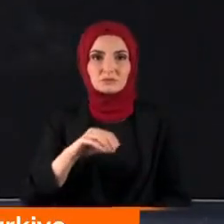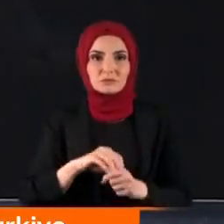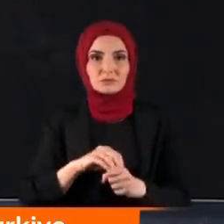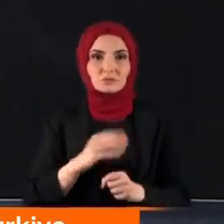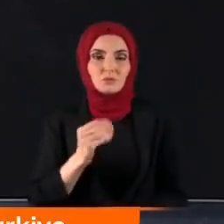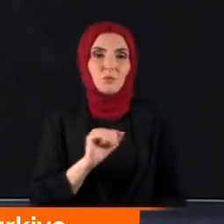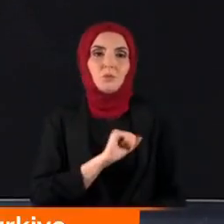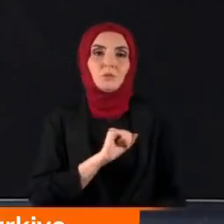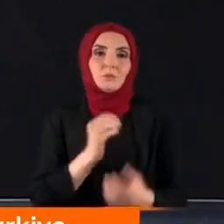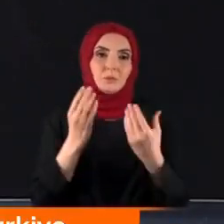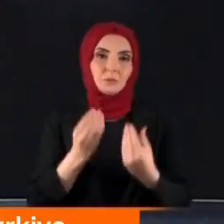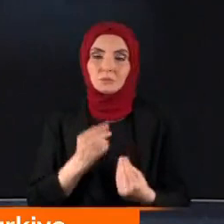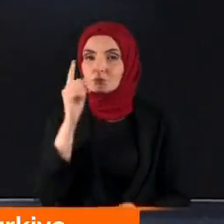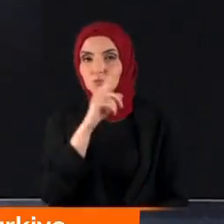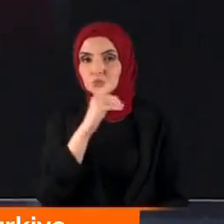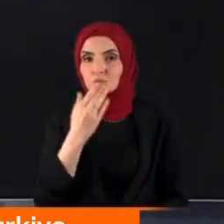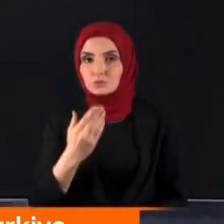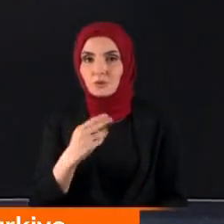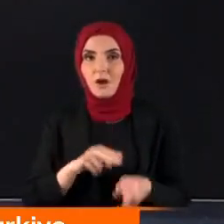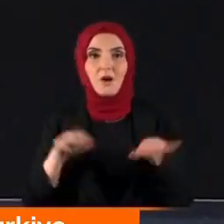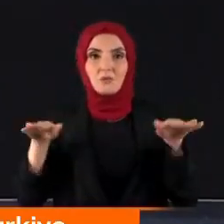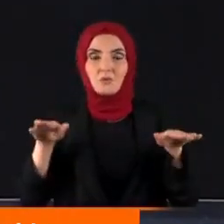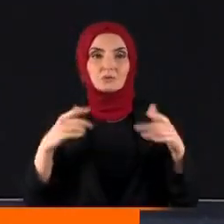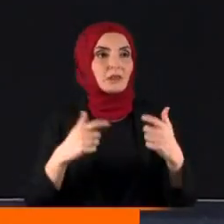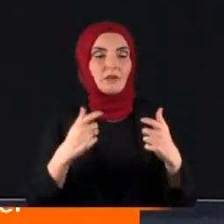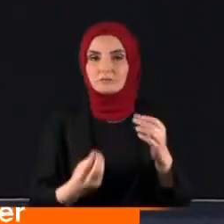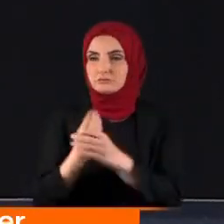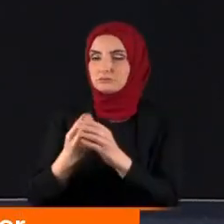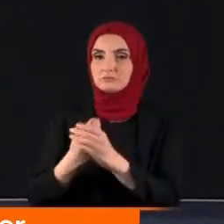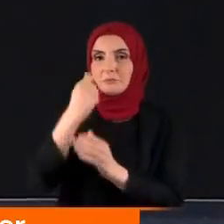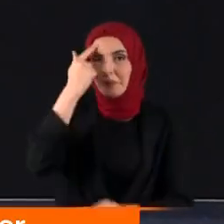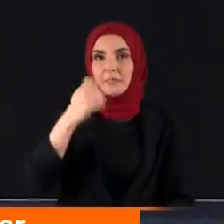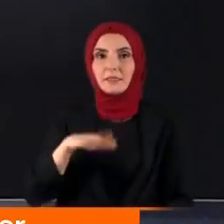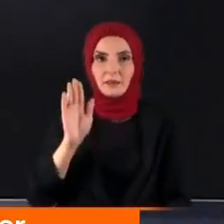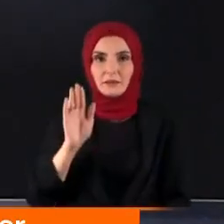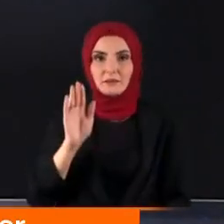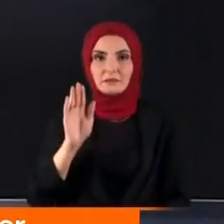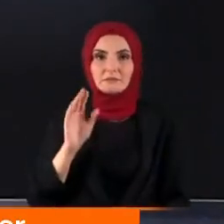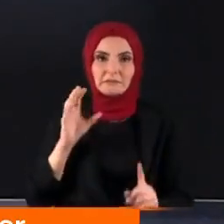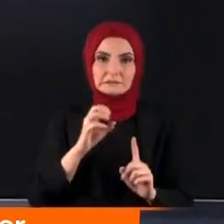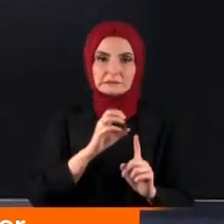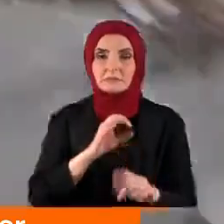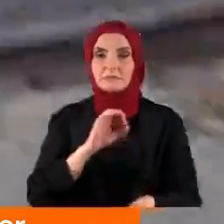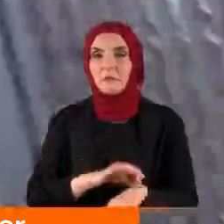herkes korku içinde. Çünkü karganın nereden çıkacağı belli olmuyor ve hemen saldırıya geçiyor.